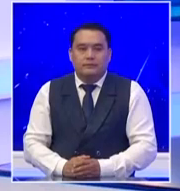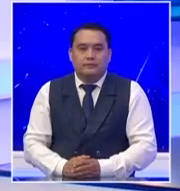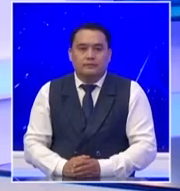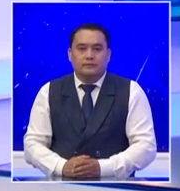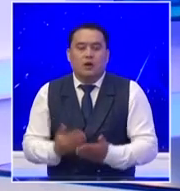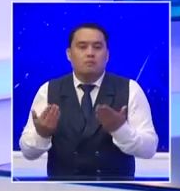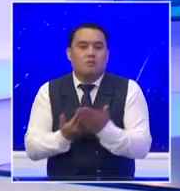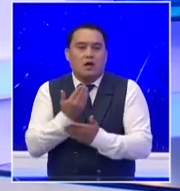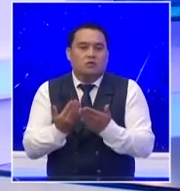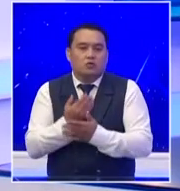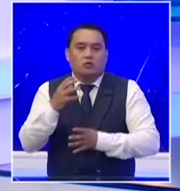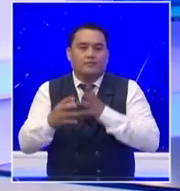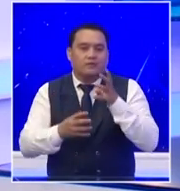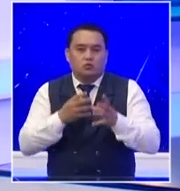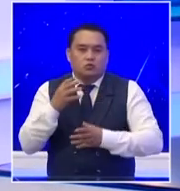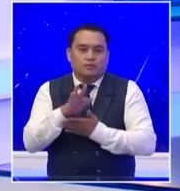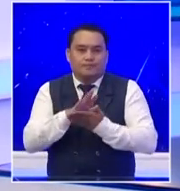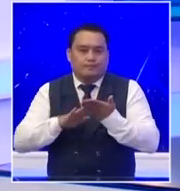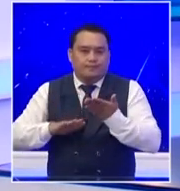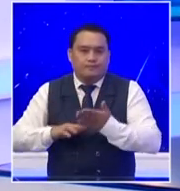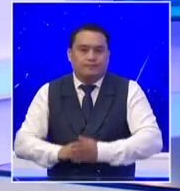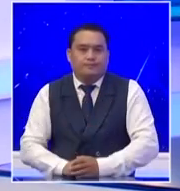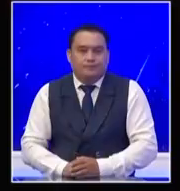Краткий обзор событий в мире продолжит выпуск.